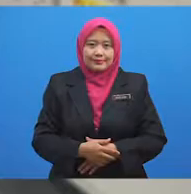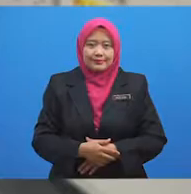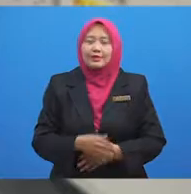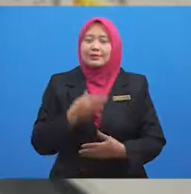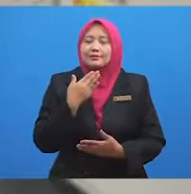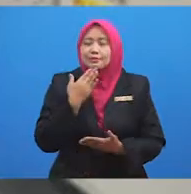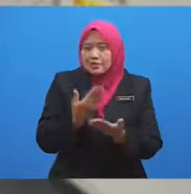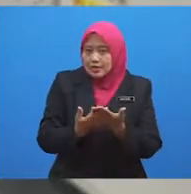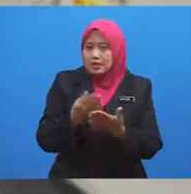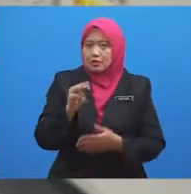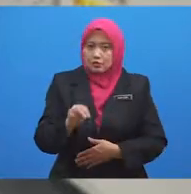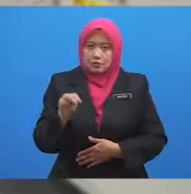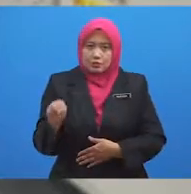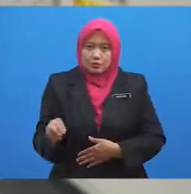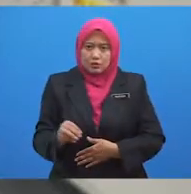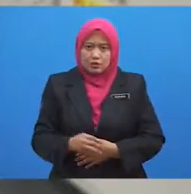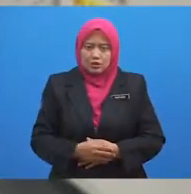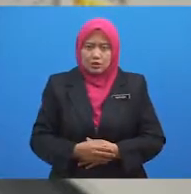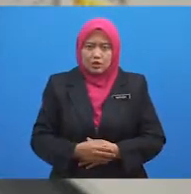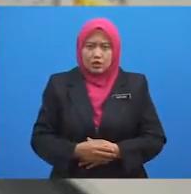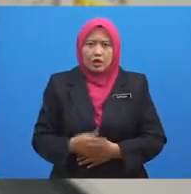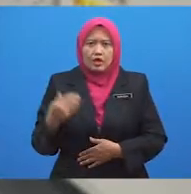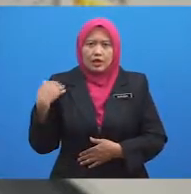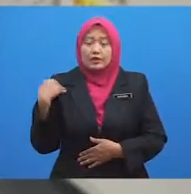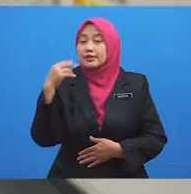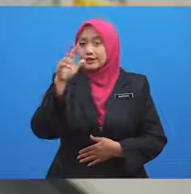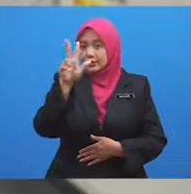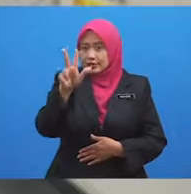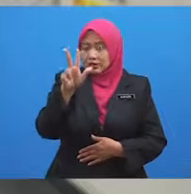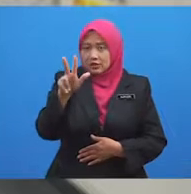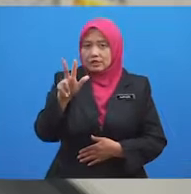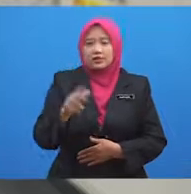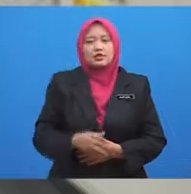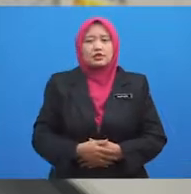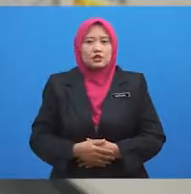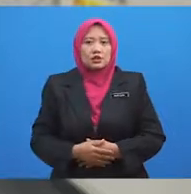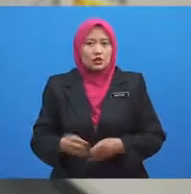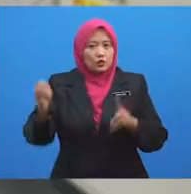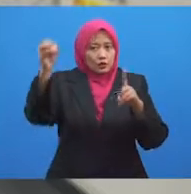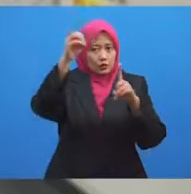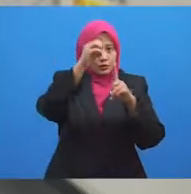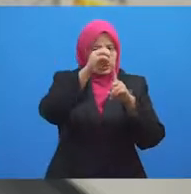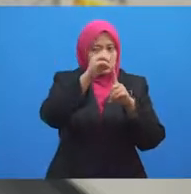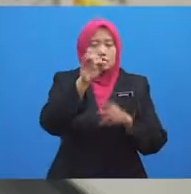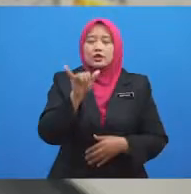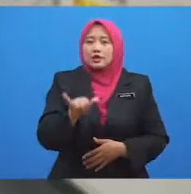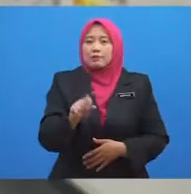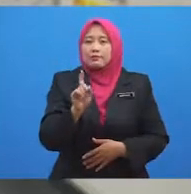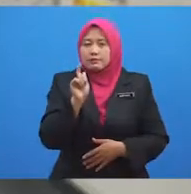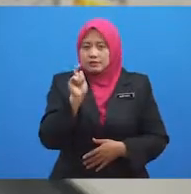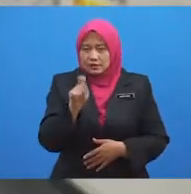Baiklah, murid-murid. Terdapat tiga standard pembelajaran yang perlu anda